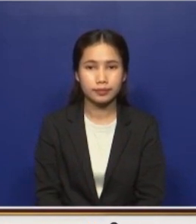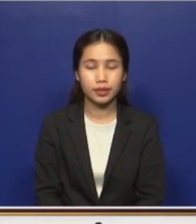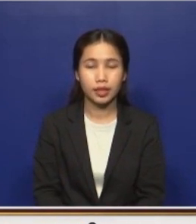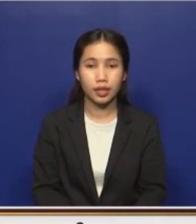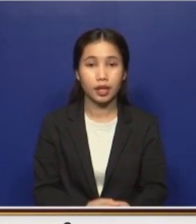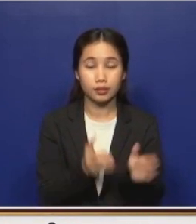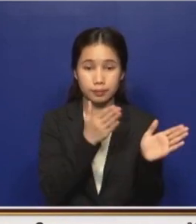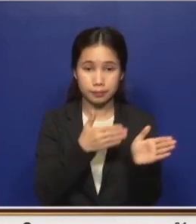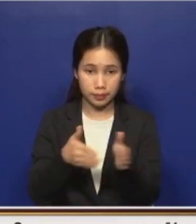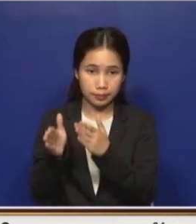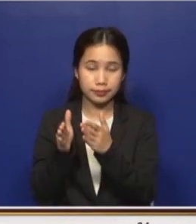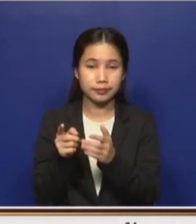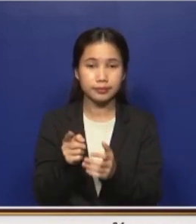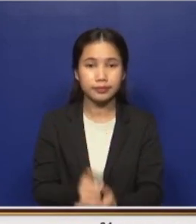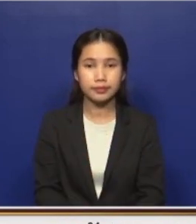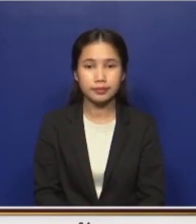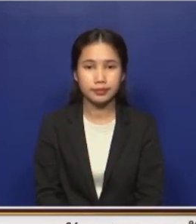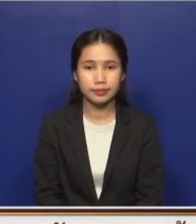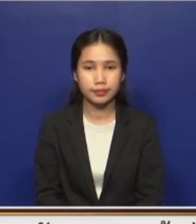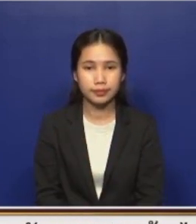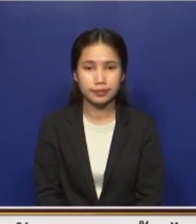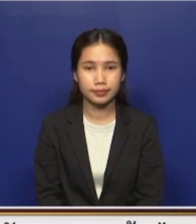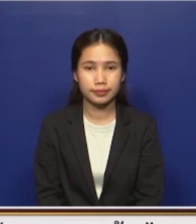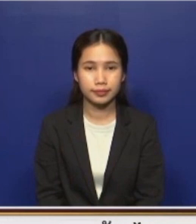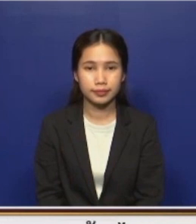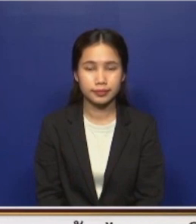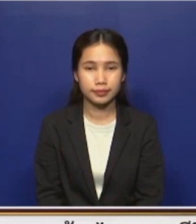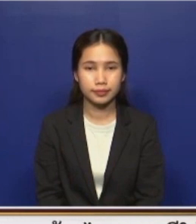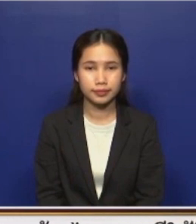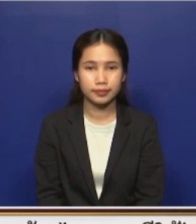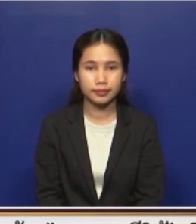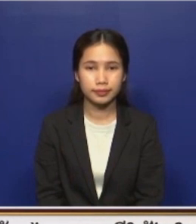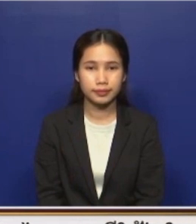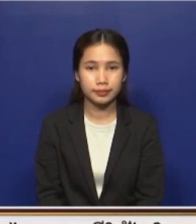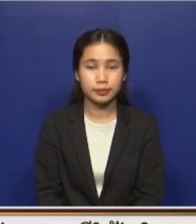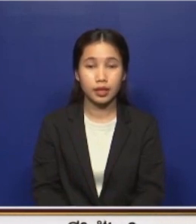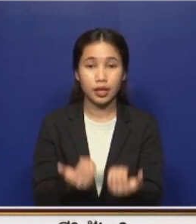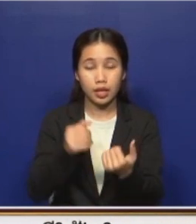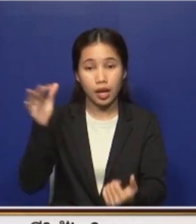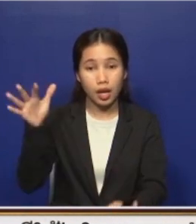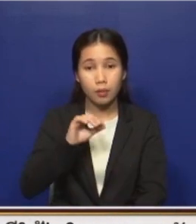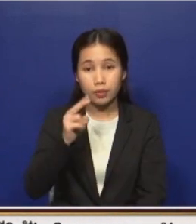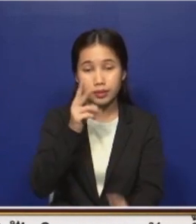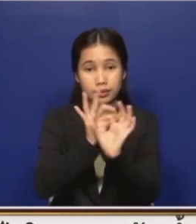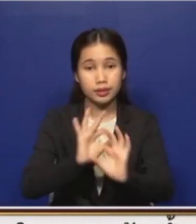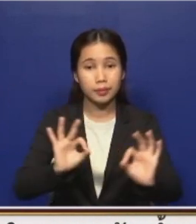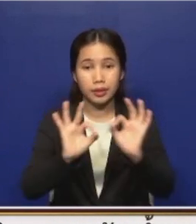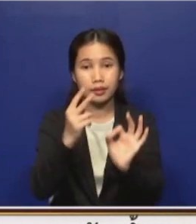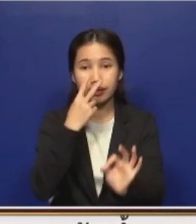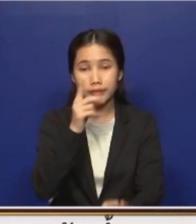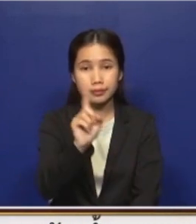ล่ะฮะเดี๋ยวมันอย่าเพิ่งไปสไลด์ต่อไปนะท่านจำได้ไหมฮะกทมประกาศปิดห้าง22มีนา